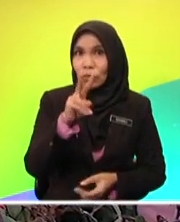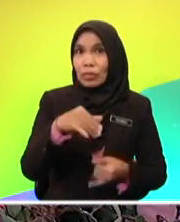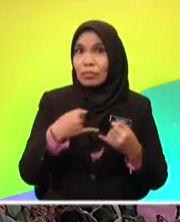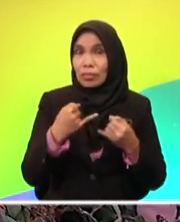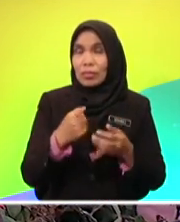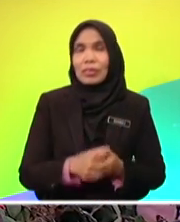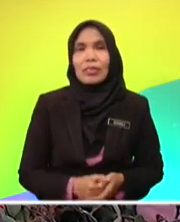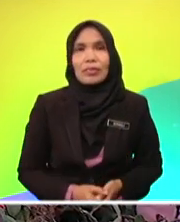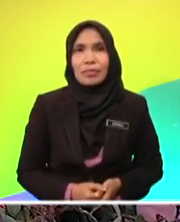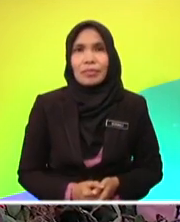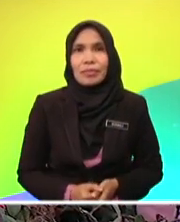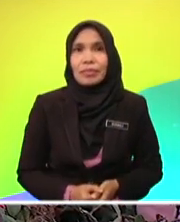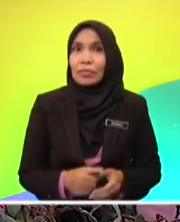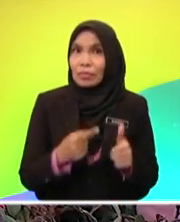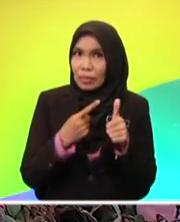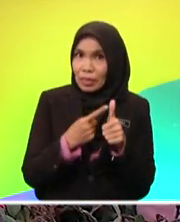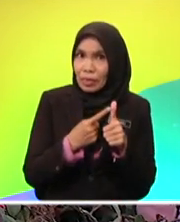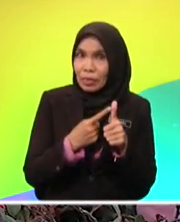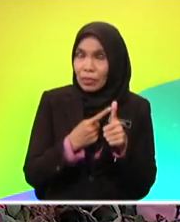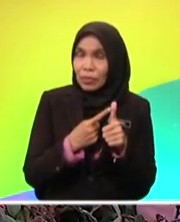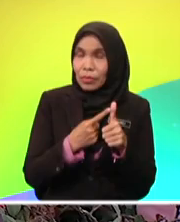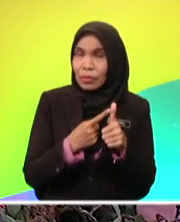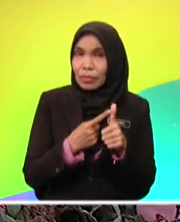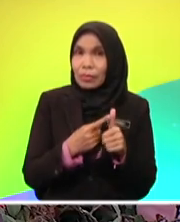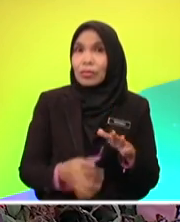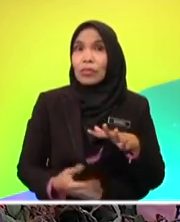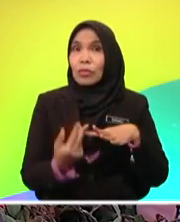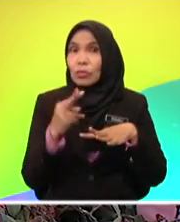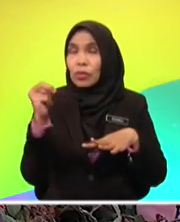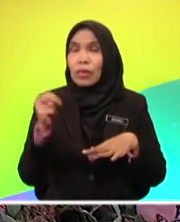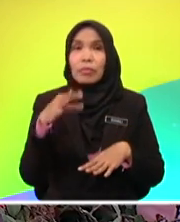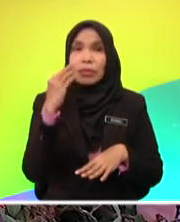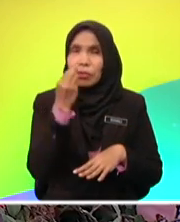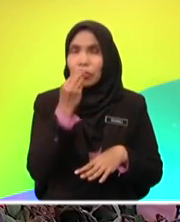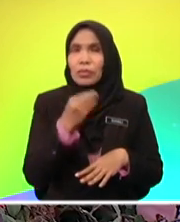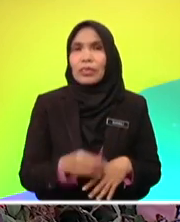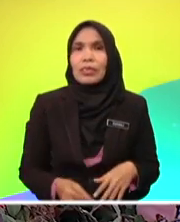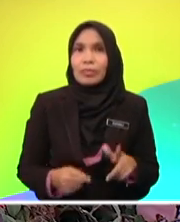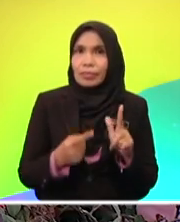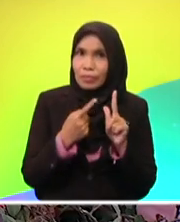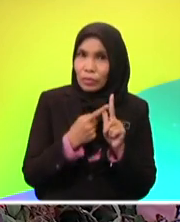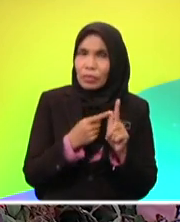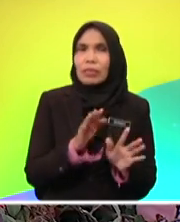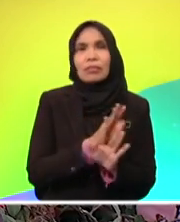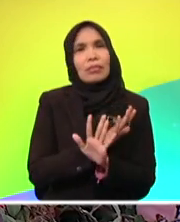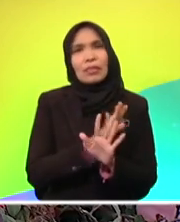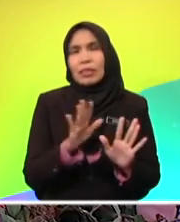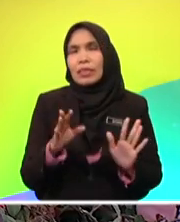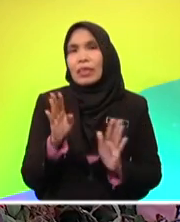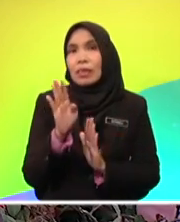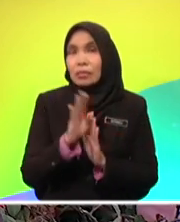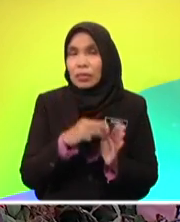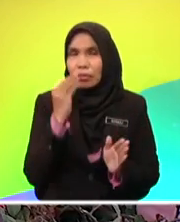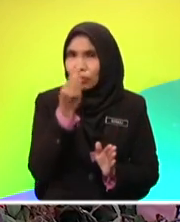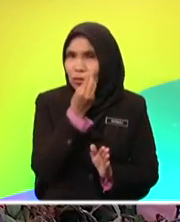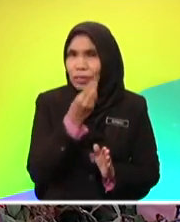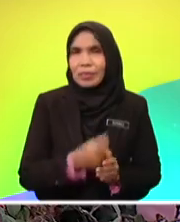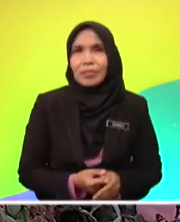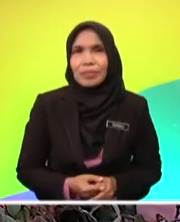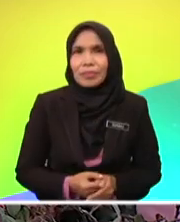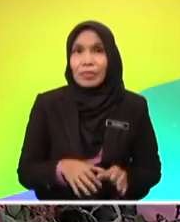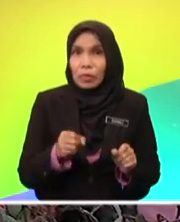tumbuhan berbunga dan juga tumbuhan yang tidak mengeluarkan bunga ataupun tidak berbunga. Okey, anak-anak boleh tengok kat depan ni, cikgu